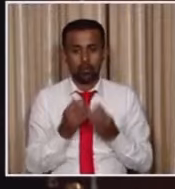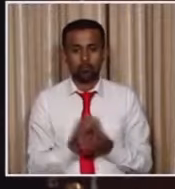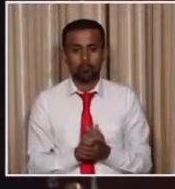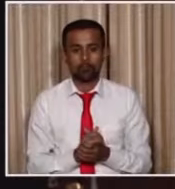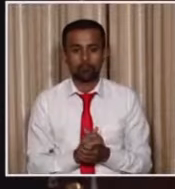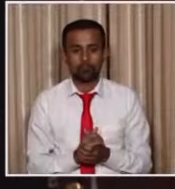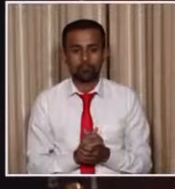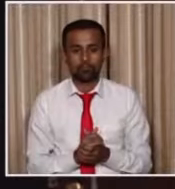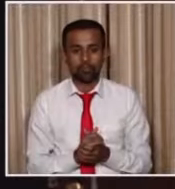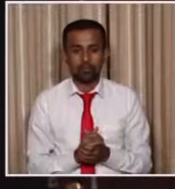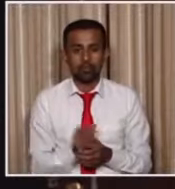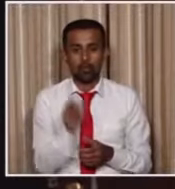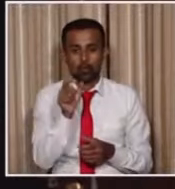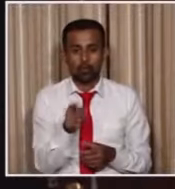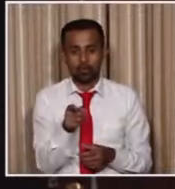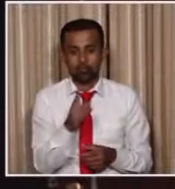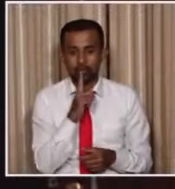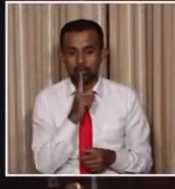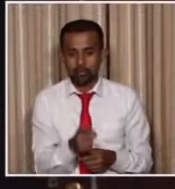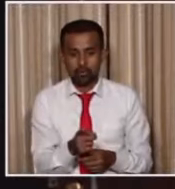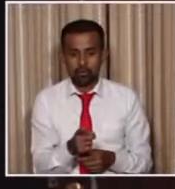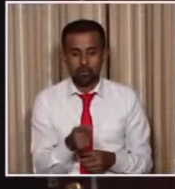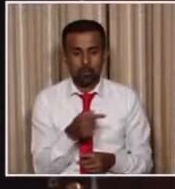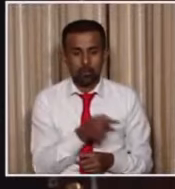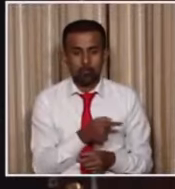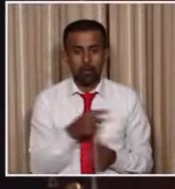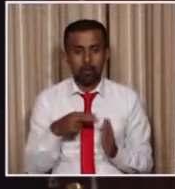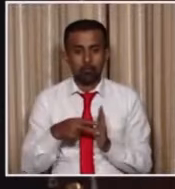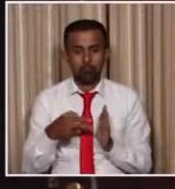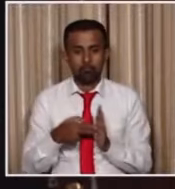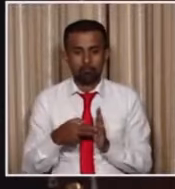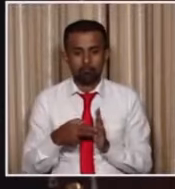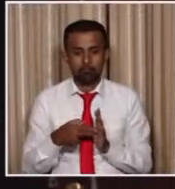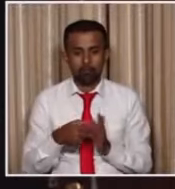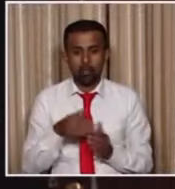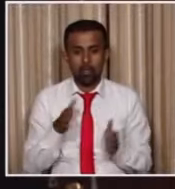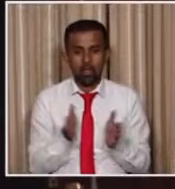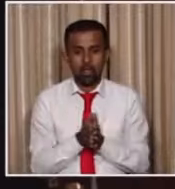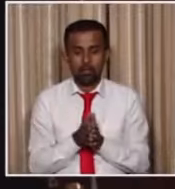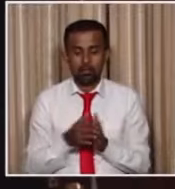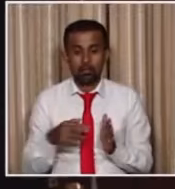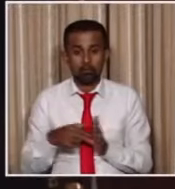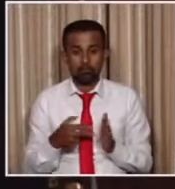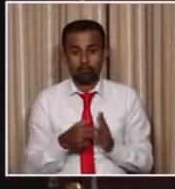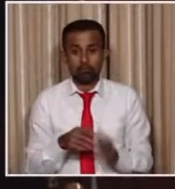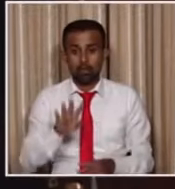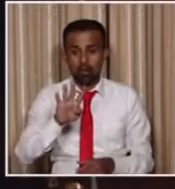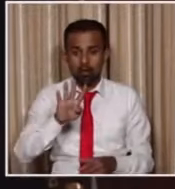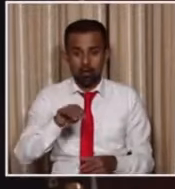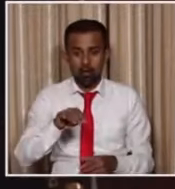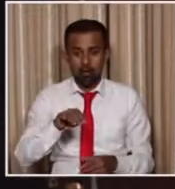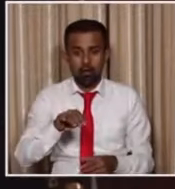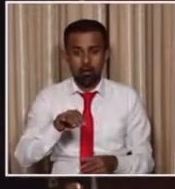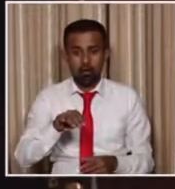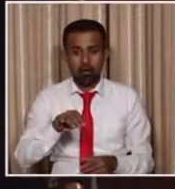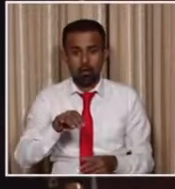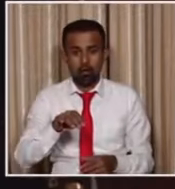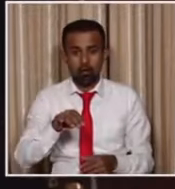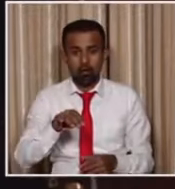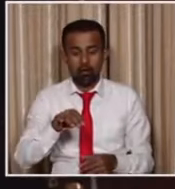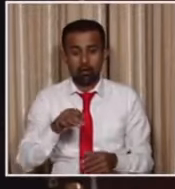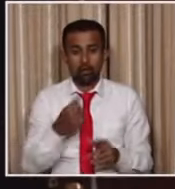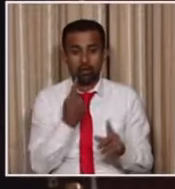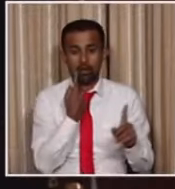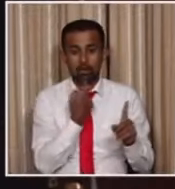මන්ත්‍රීවරයෙකුටම මම ඔබතුමාට කියන්න හදන්නේ මේ ව්‍යාපෘතිය ඇතුළු ව්‍යාපෘති 40ක් සකස් කරලා